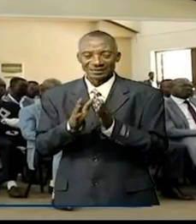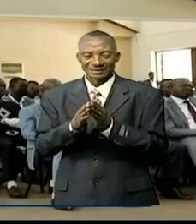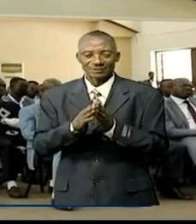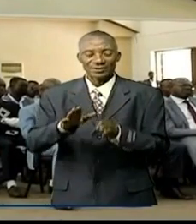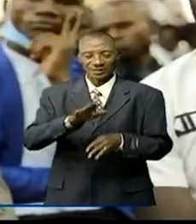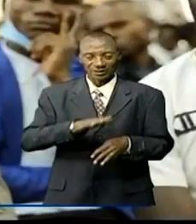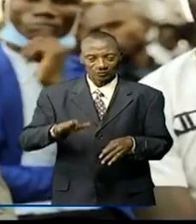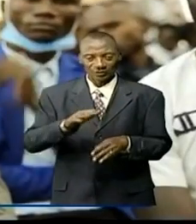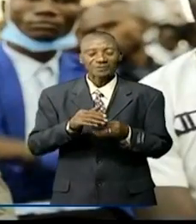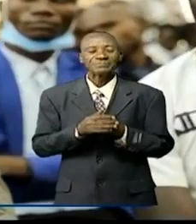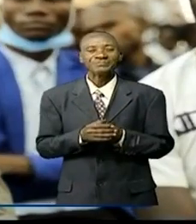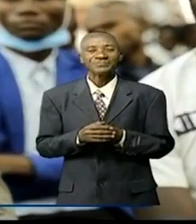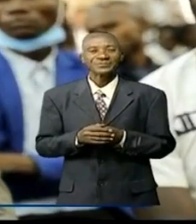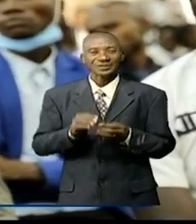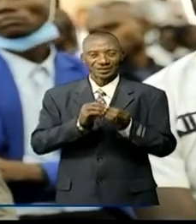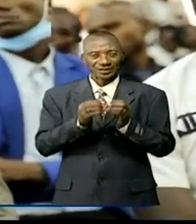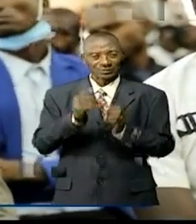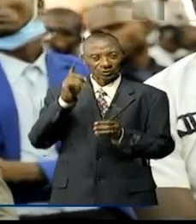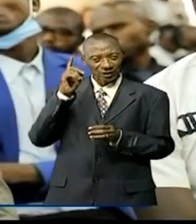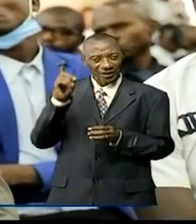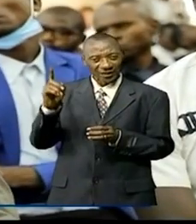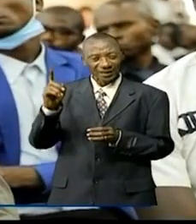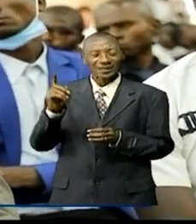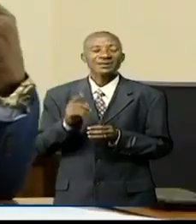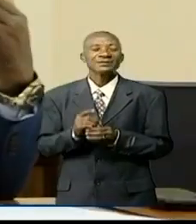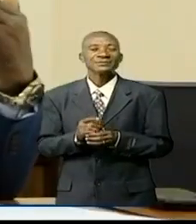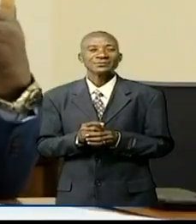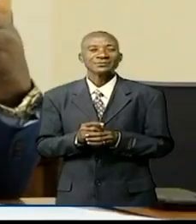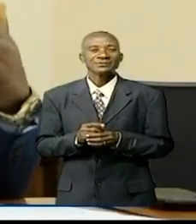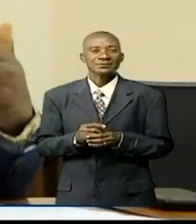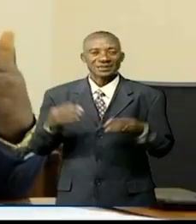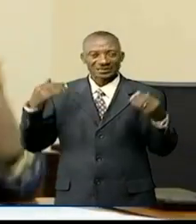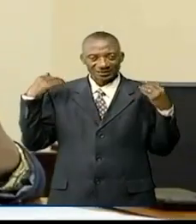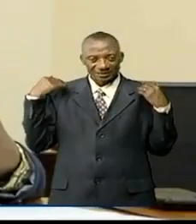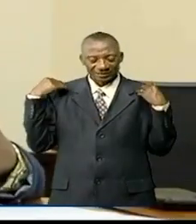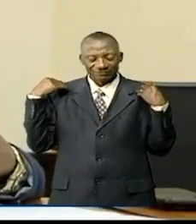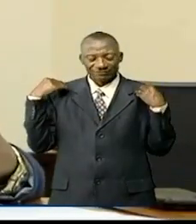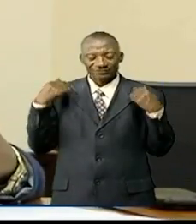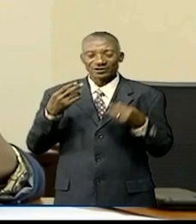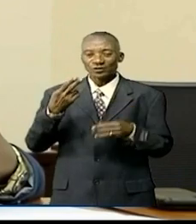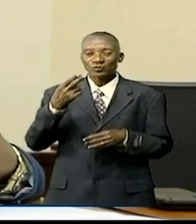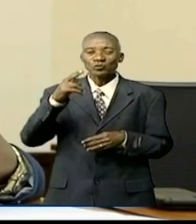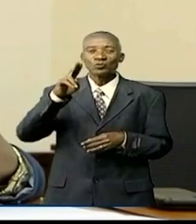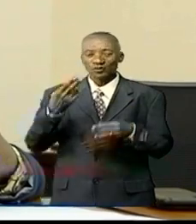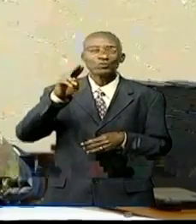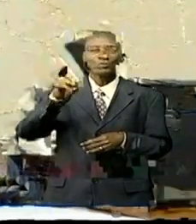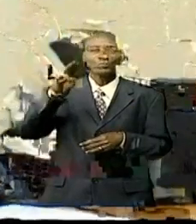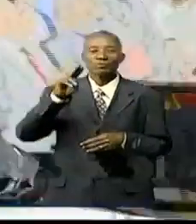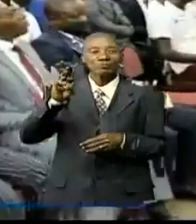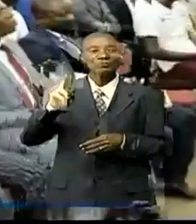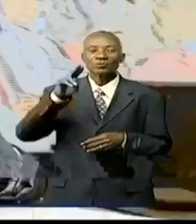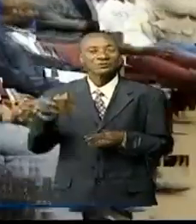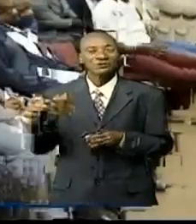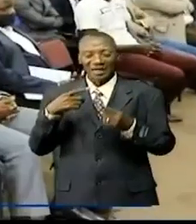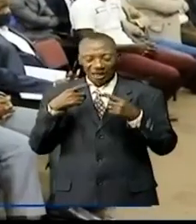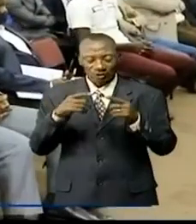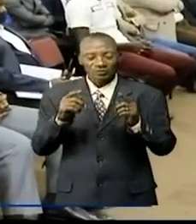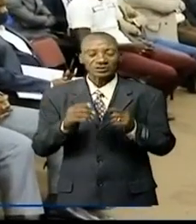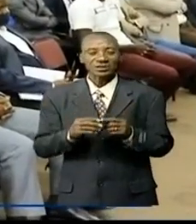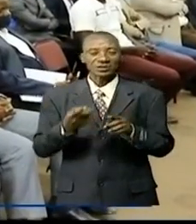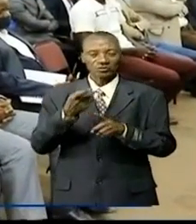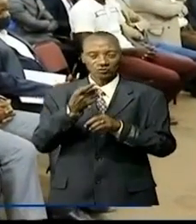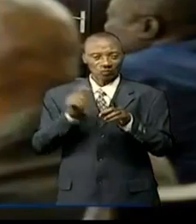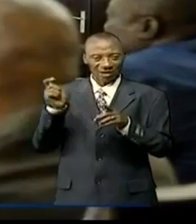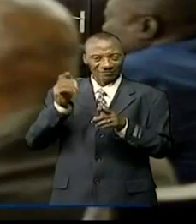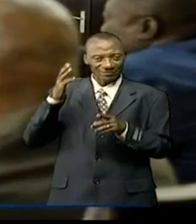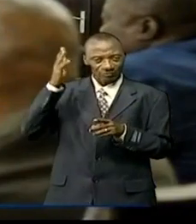de la Corporation nationale des ingénieurs BTP, Michel Ouyumbu, a à cette même occasion annoncé la tenue au mois d'avril